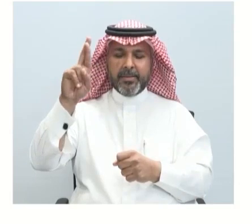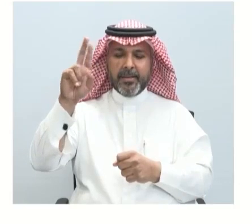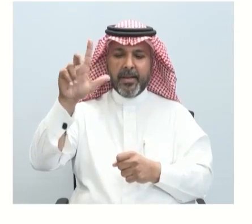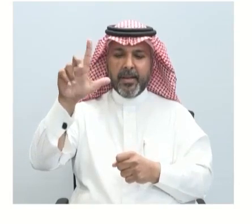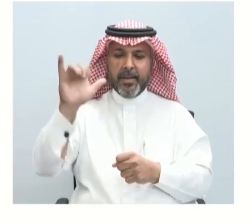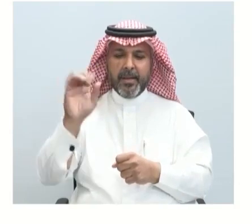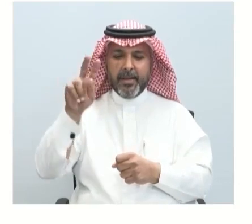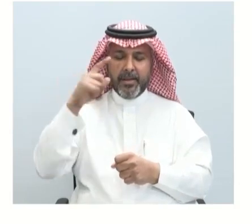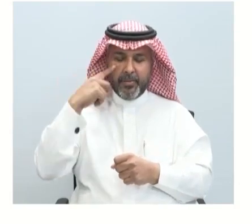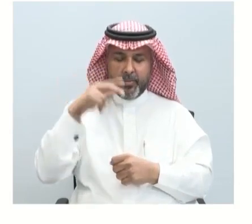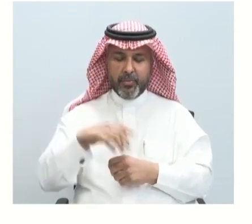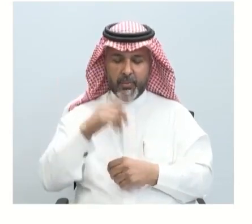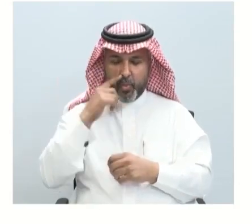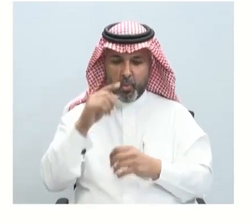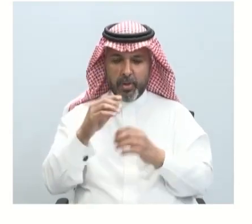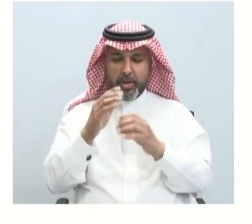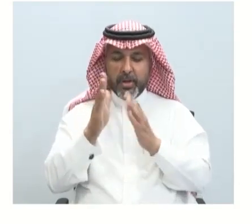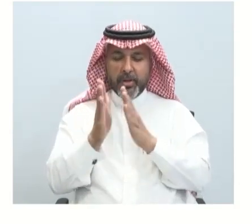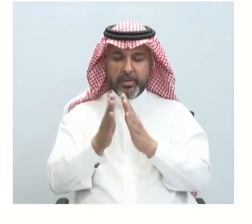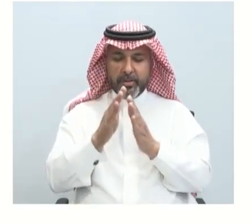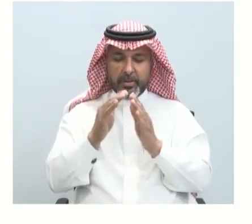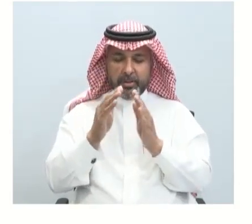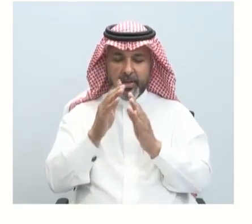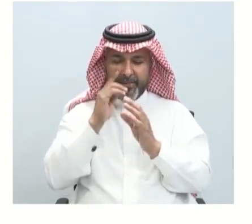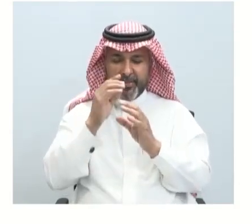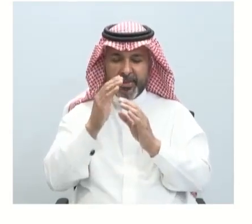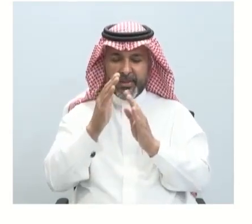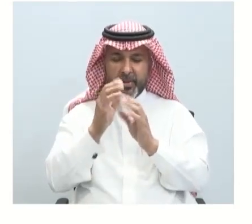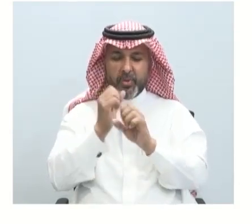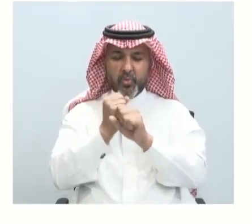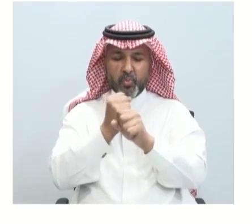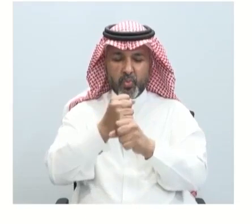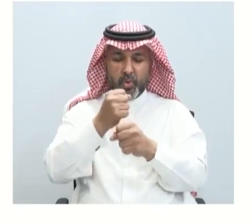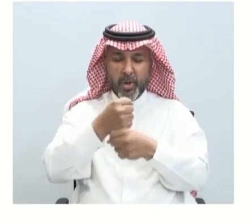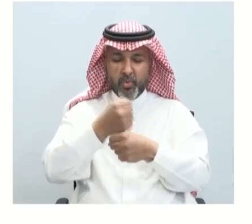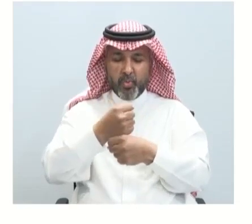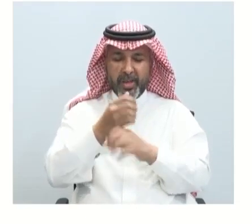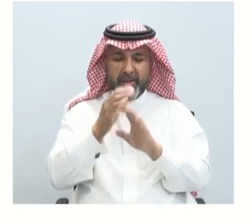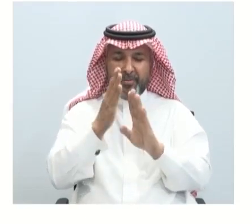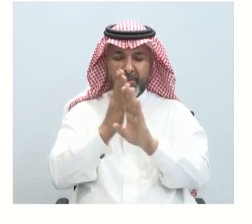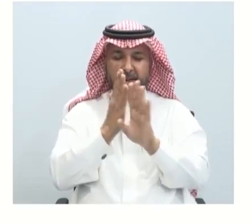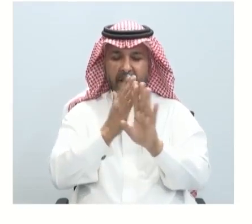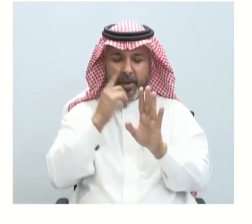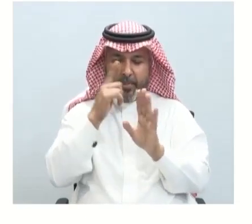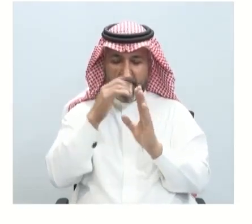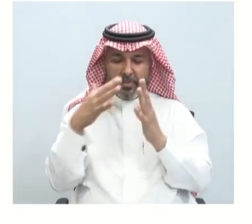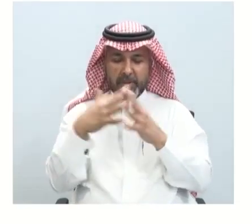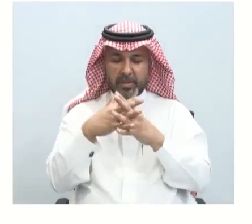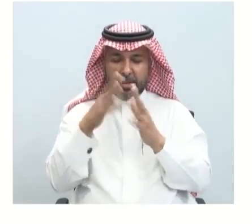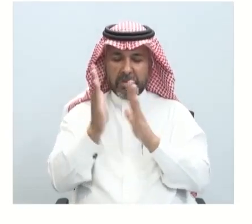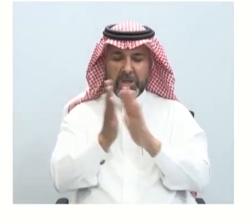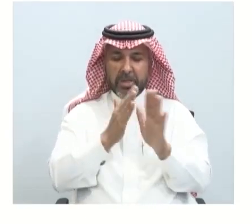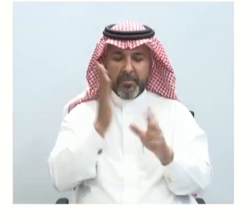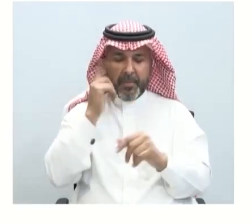بالتكاثف تصطف الكروموسومات عشوائيا على خط استواء الخليه اذا هنا نشاهد لا يظهر هنالك ترتيب